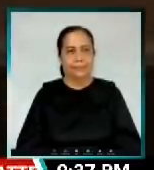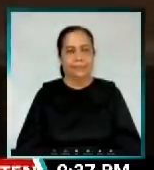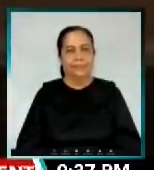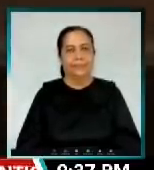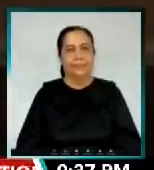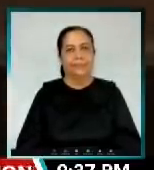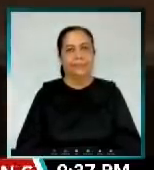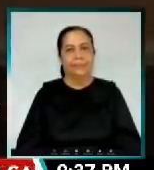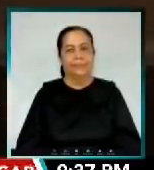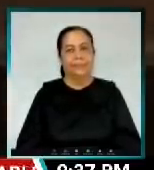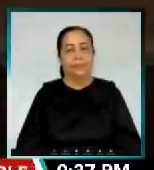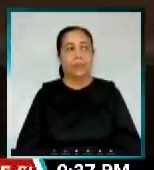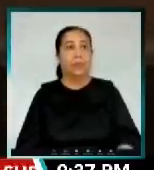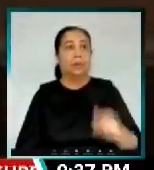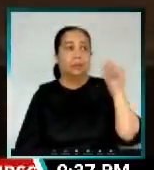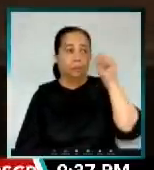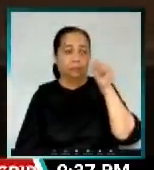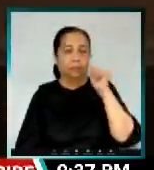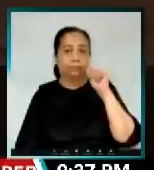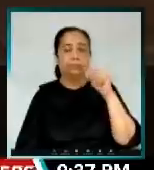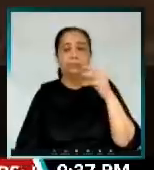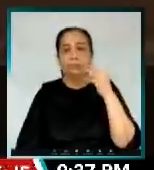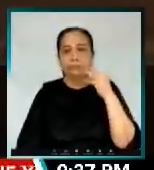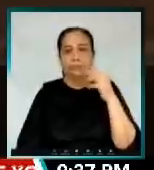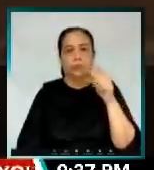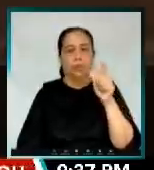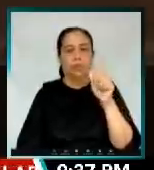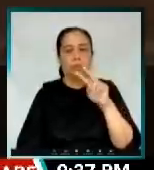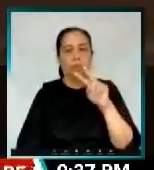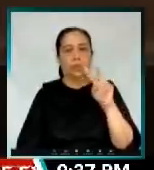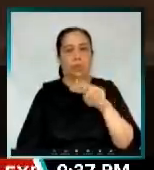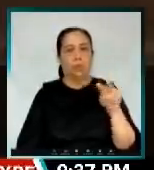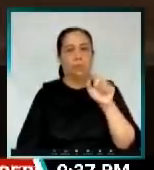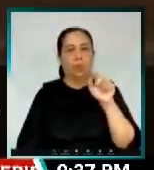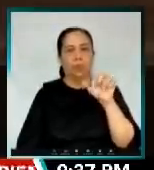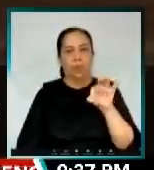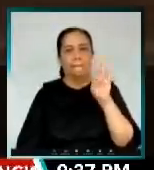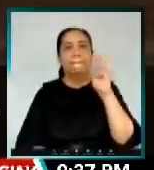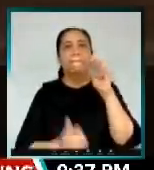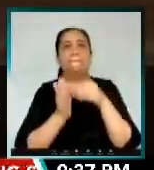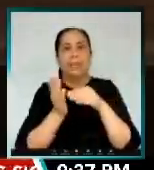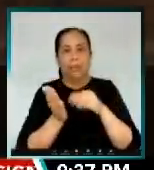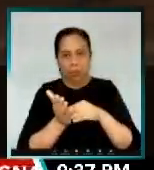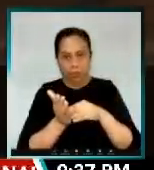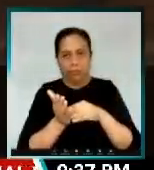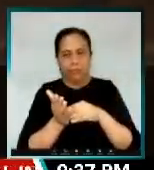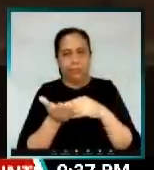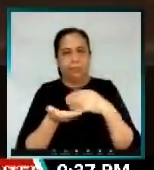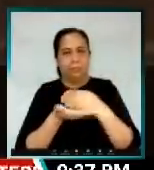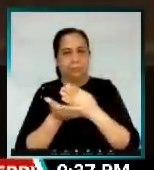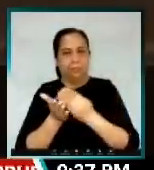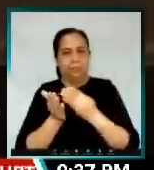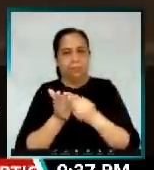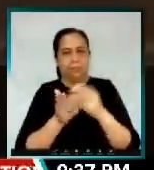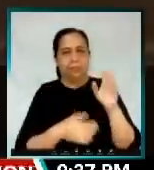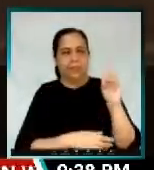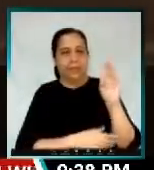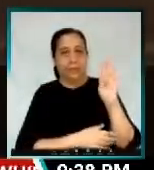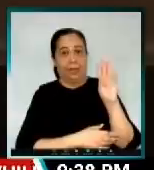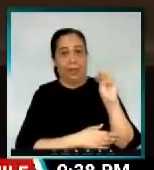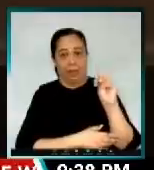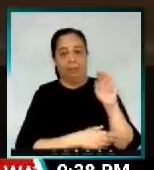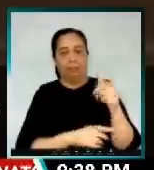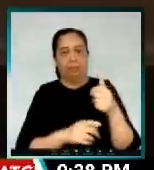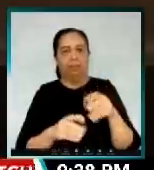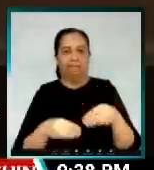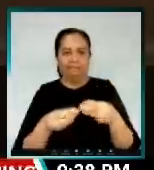Ato Maki, 22.9 billion pesos ang inilaan na budget ng Department of Budget and Management na ayuda nga para